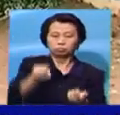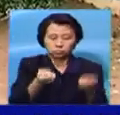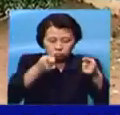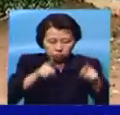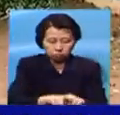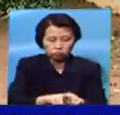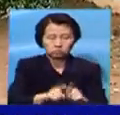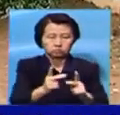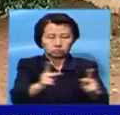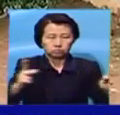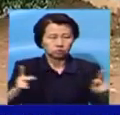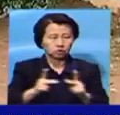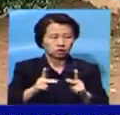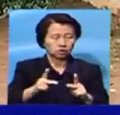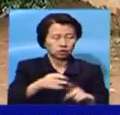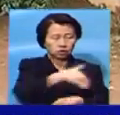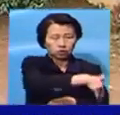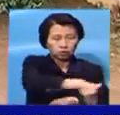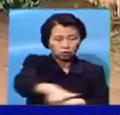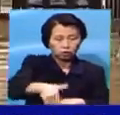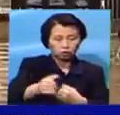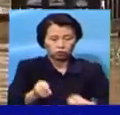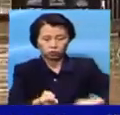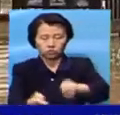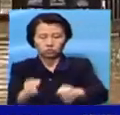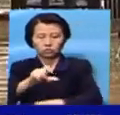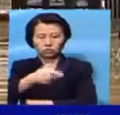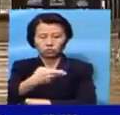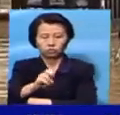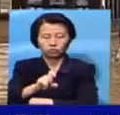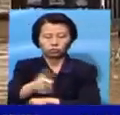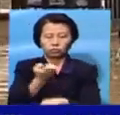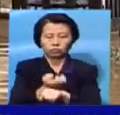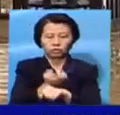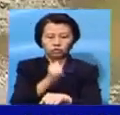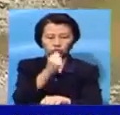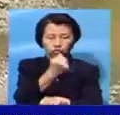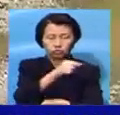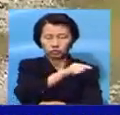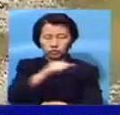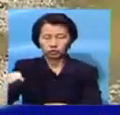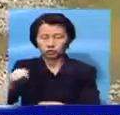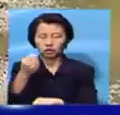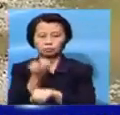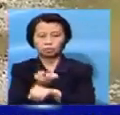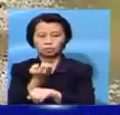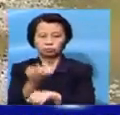kawasan di sepanjang tepi sungai hulu langat di Batu 10 hingga batu